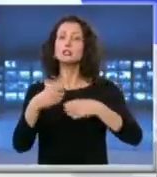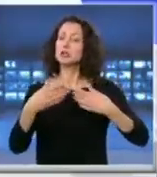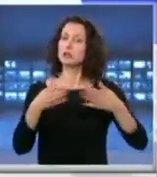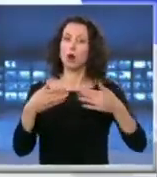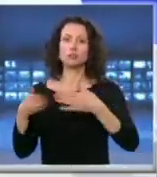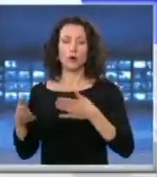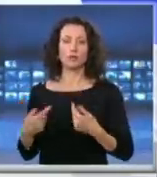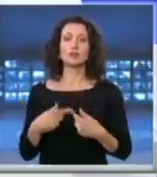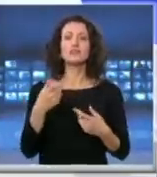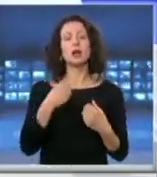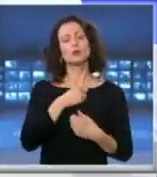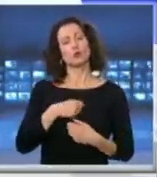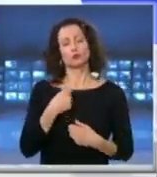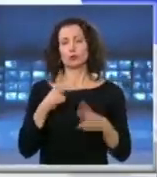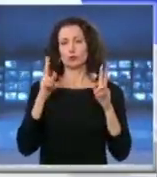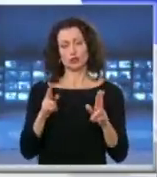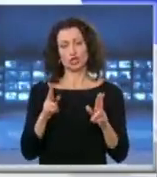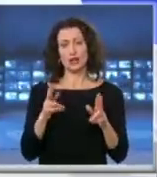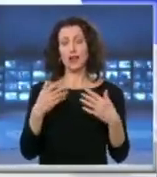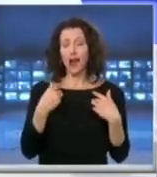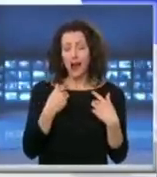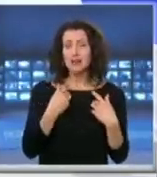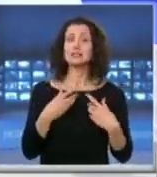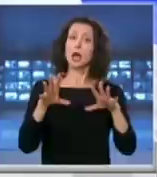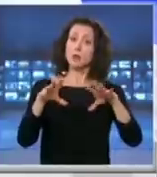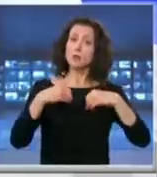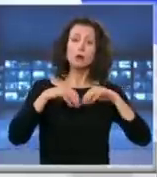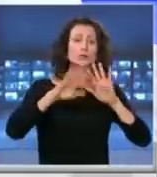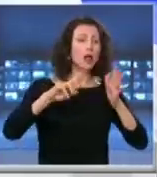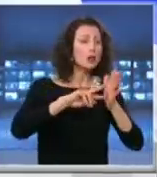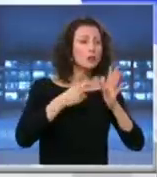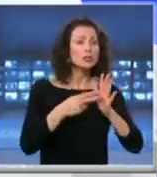необходимо решение, за което аз поемам цялата политическа отговорност.